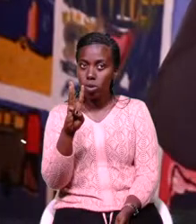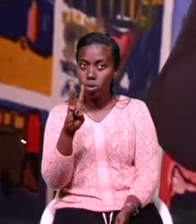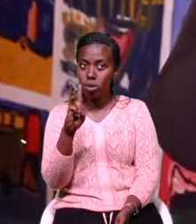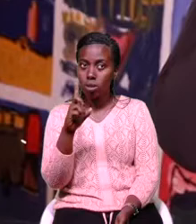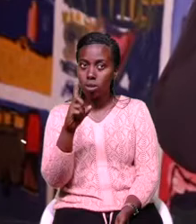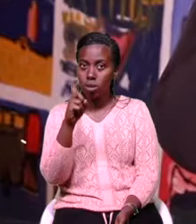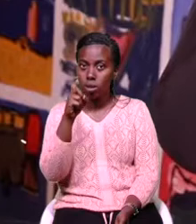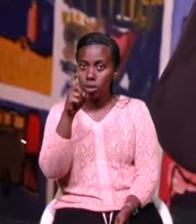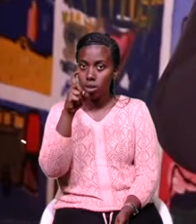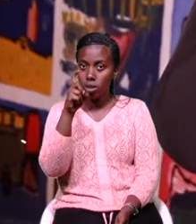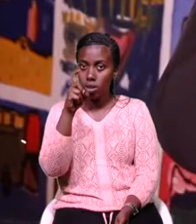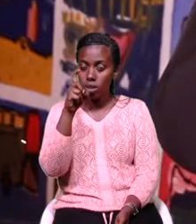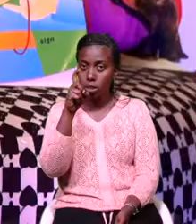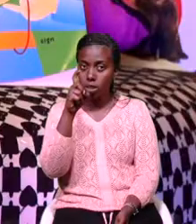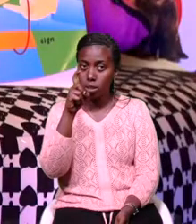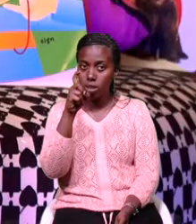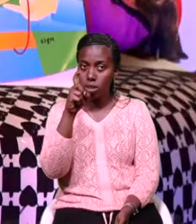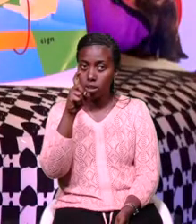X,